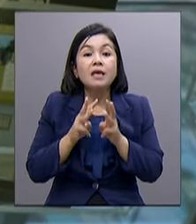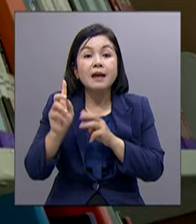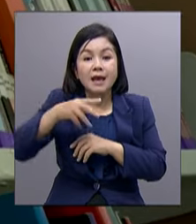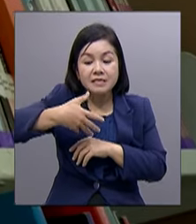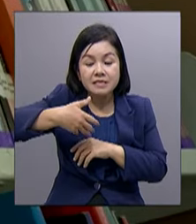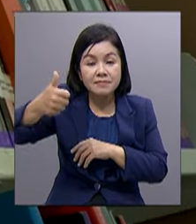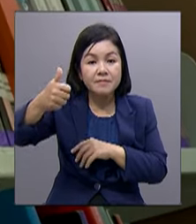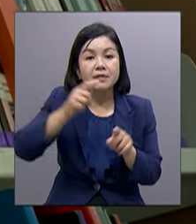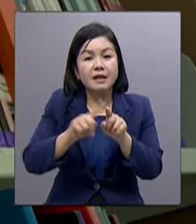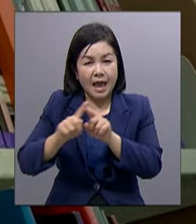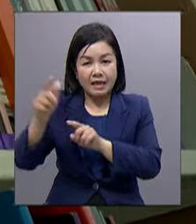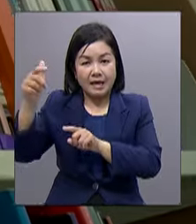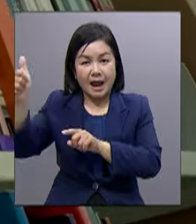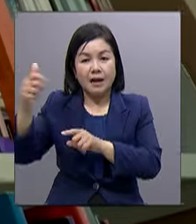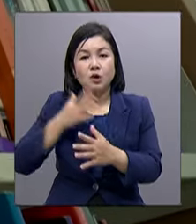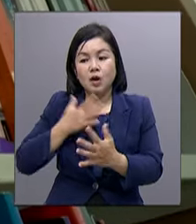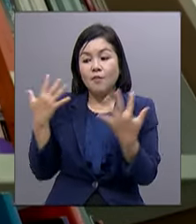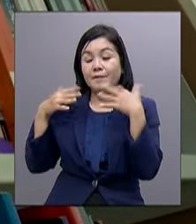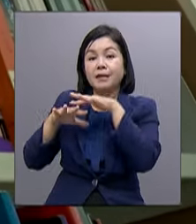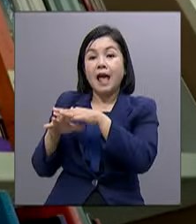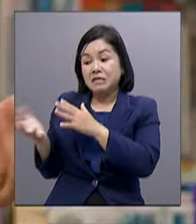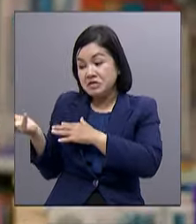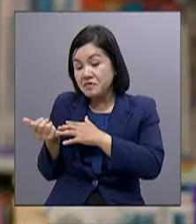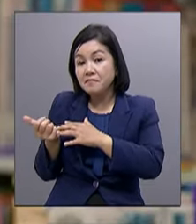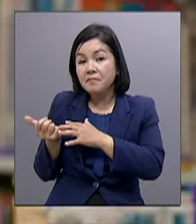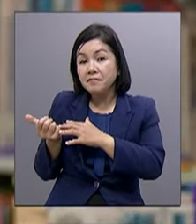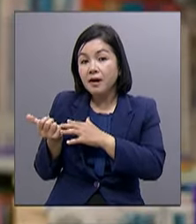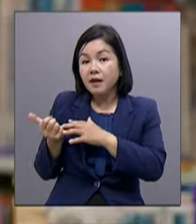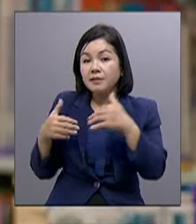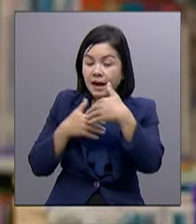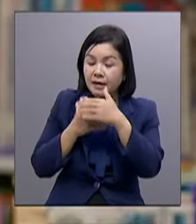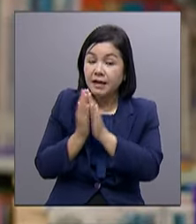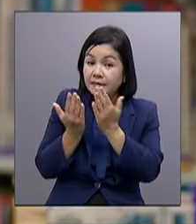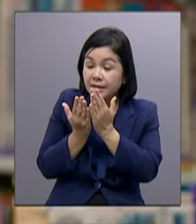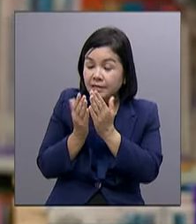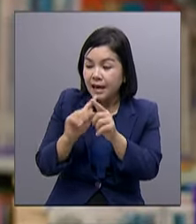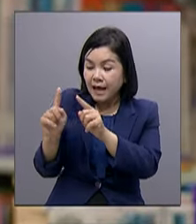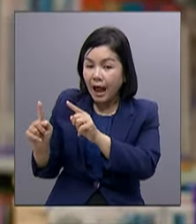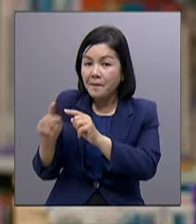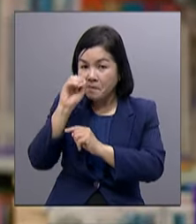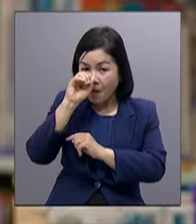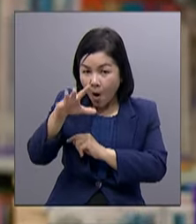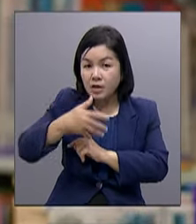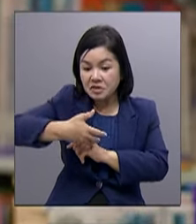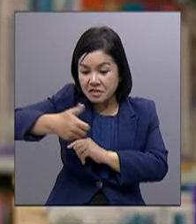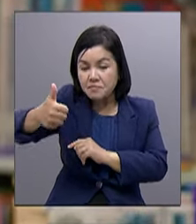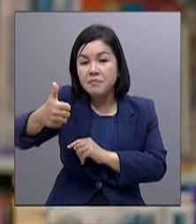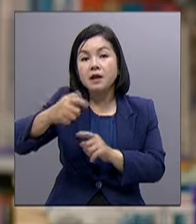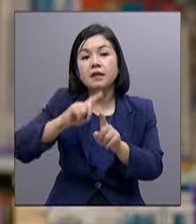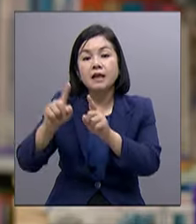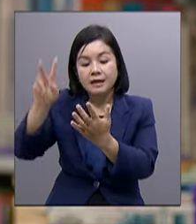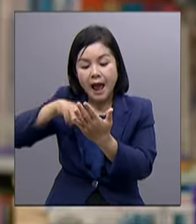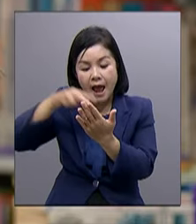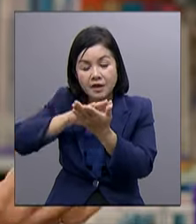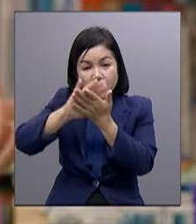างห้องสมุดออกไปนะคะก็คือเราจะเป็นสื่อกลางในการรับเพื่อที่จะส่งต่อแล้วก็ถ้าอ่านเสร็จแล้ว